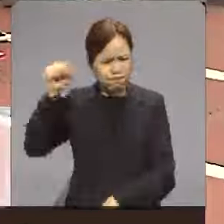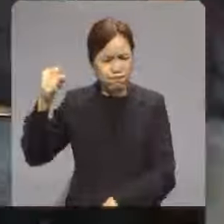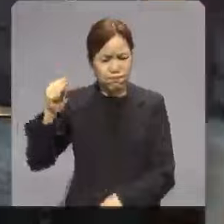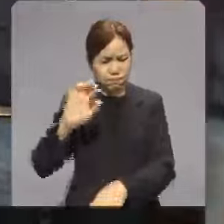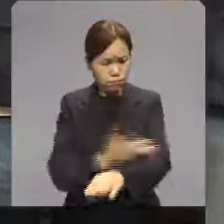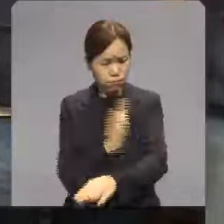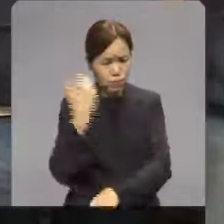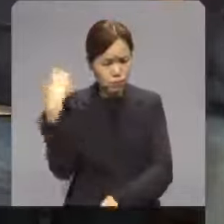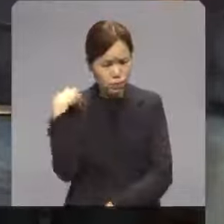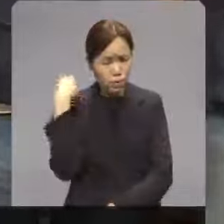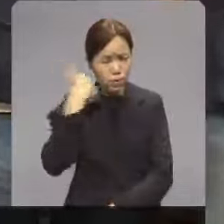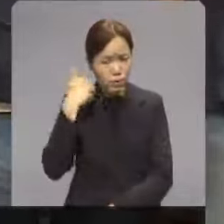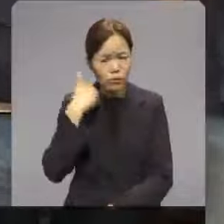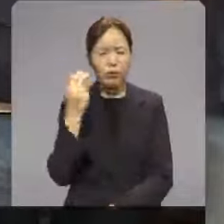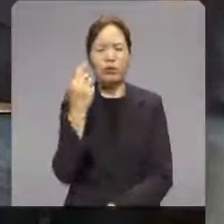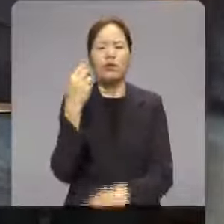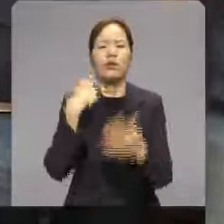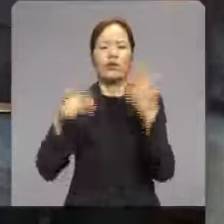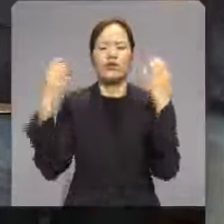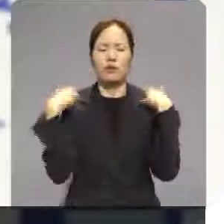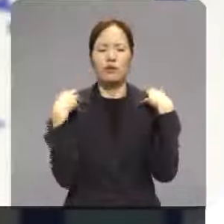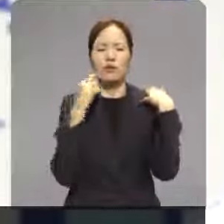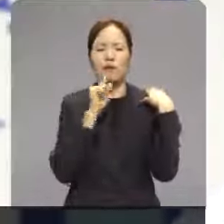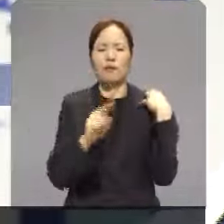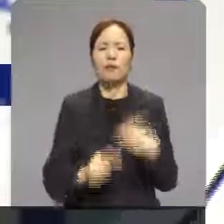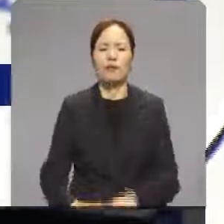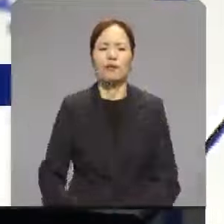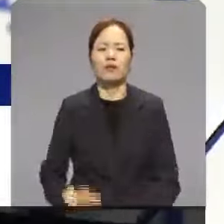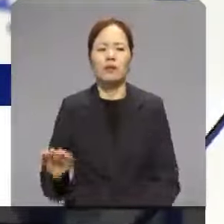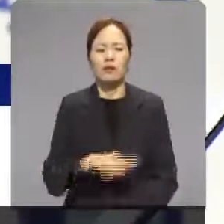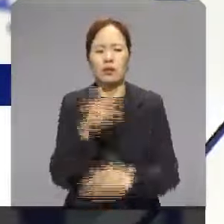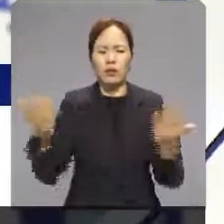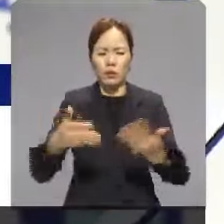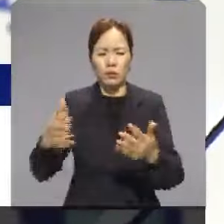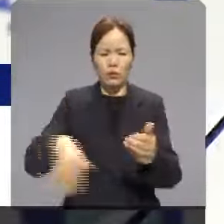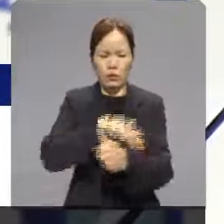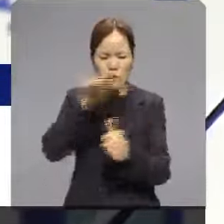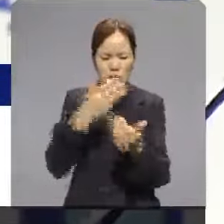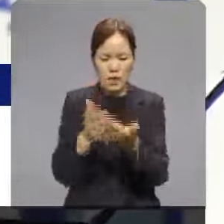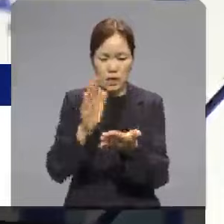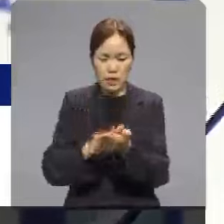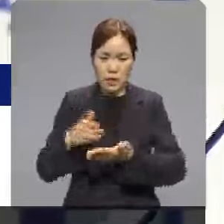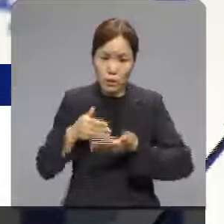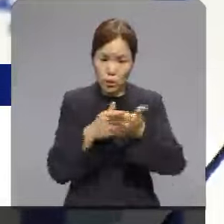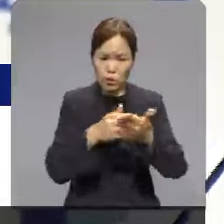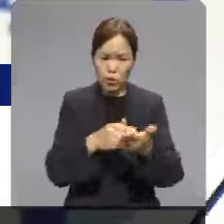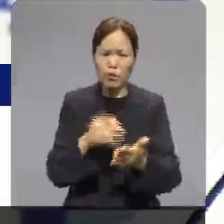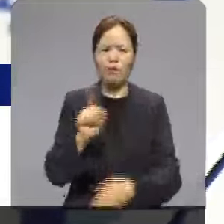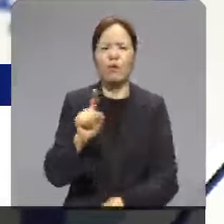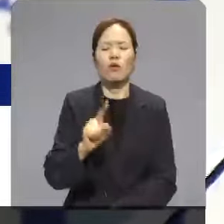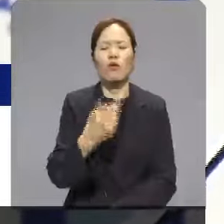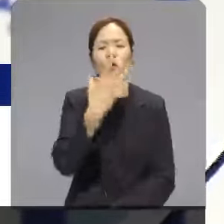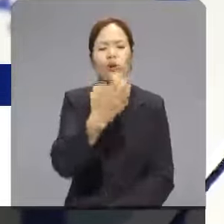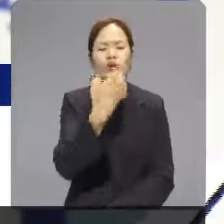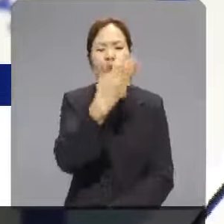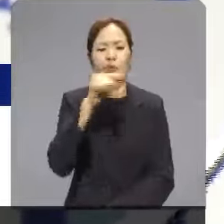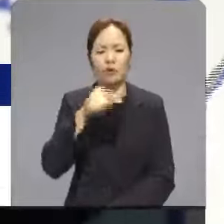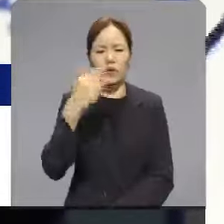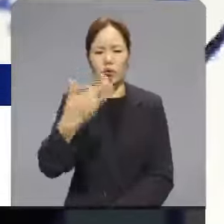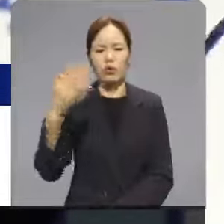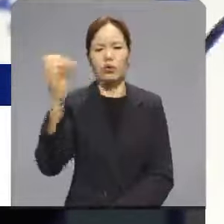교육청에게 있다고 날을 세웠습니다. 우리의 노동조건 개선은 위한 요구하는